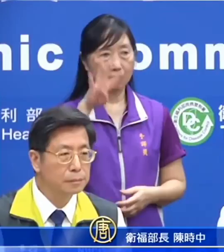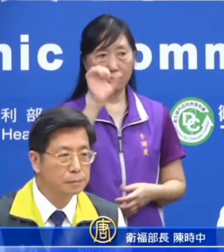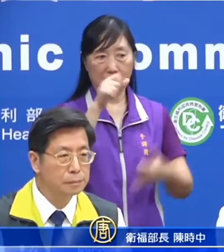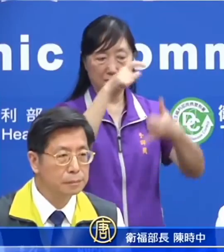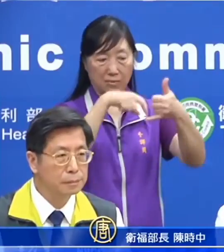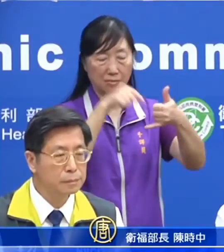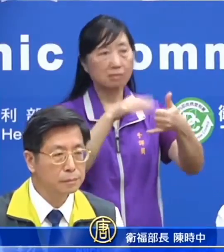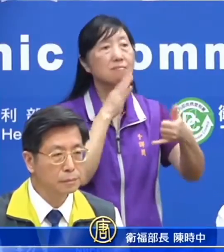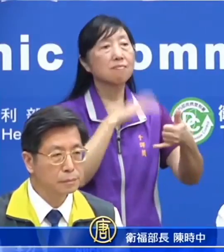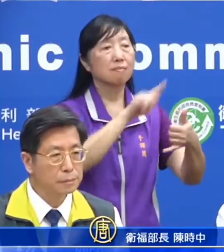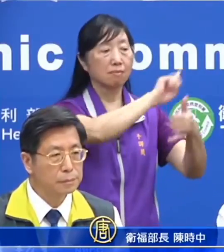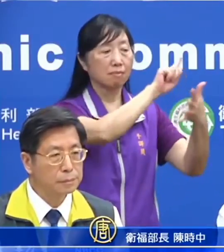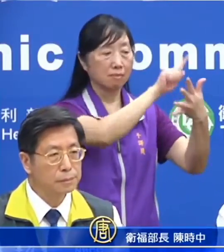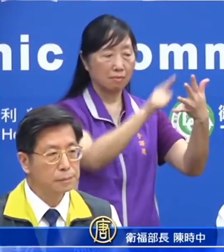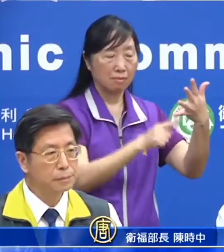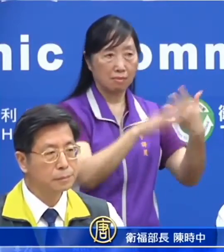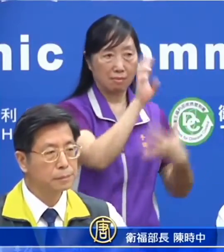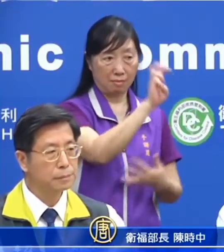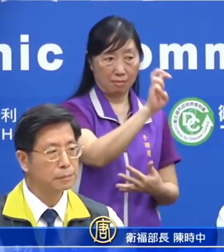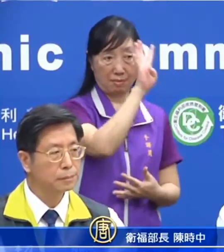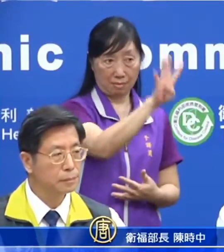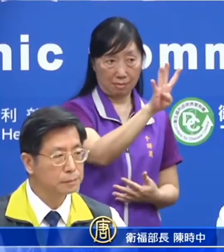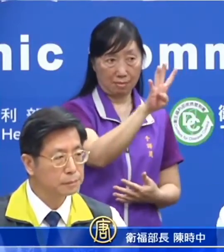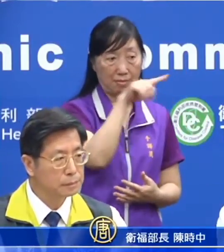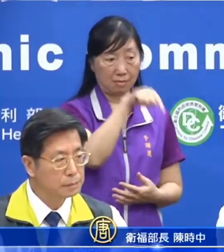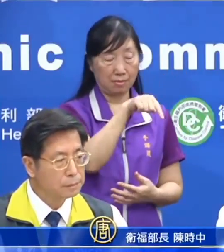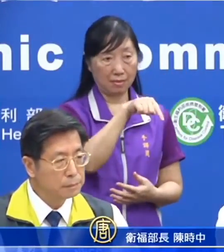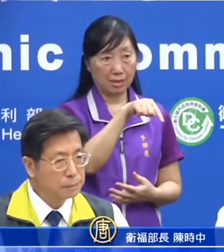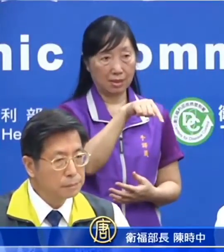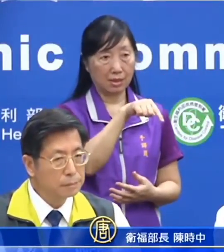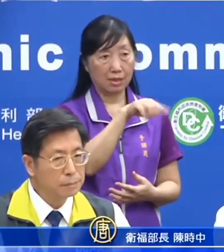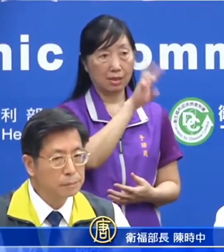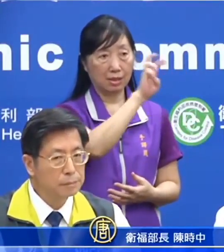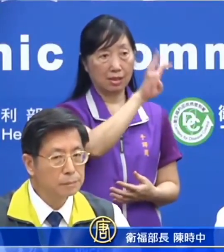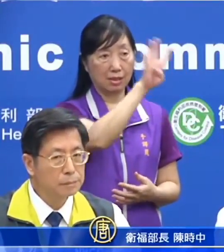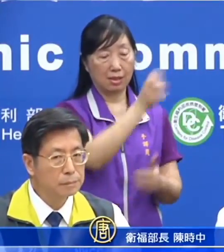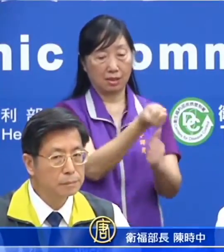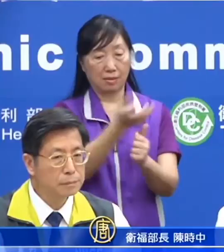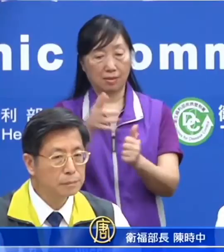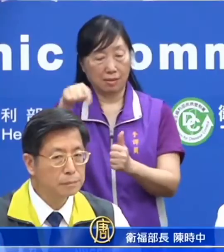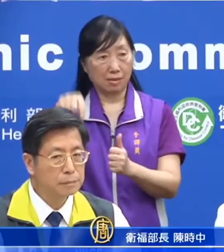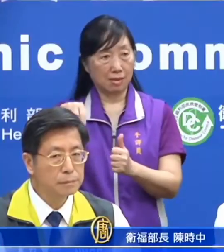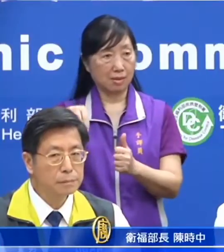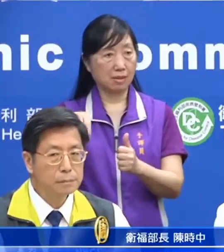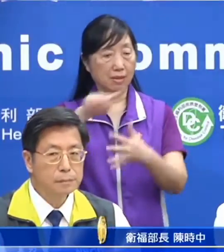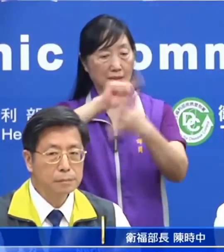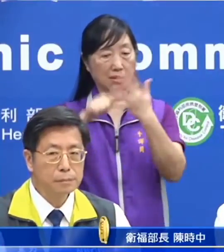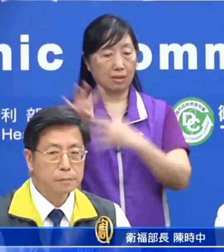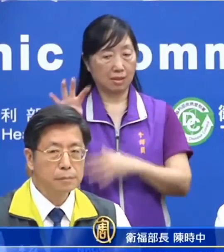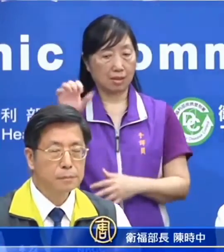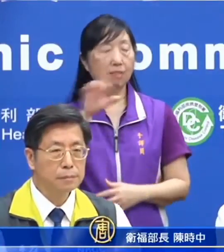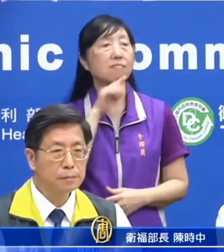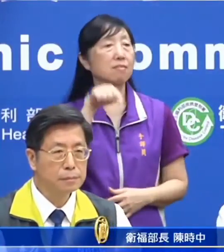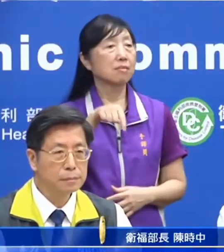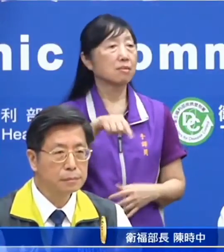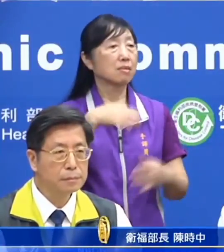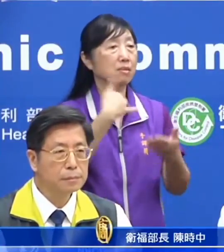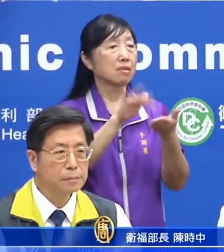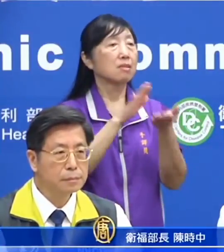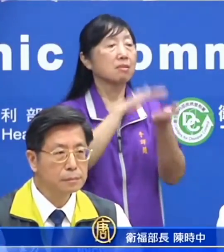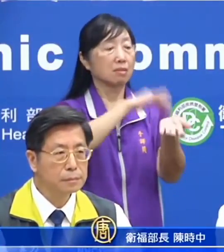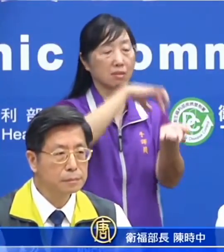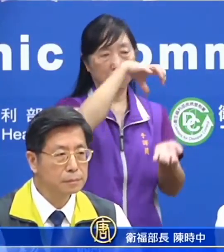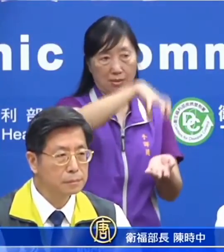我们34号，这样的一个按34所衍生出来的，那属于在该院里